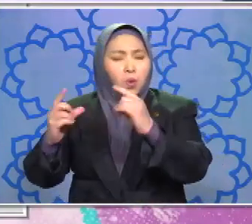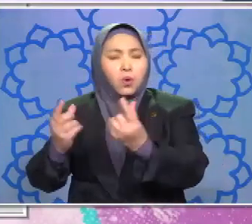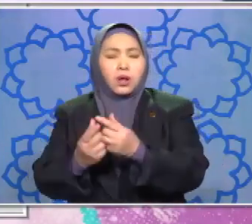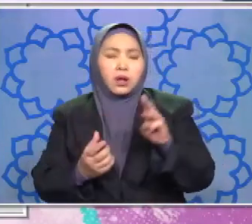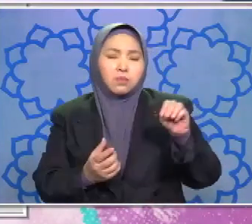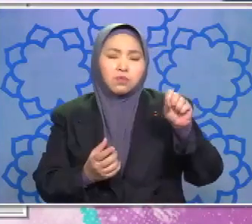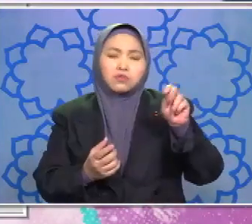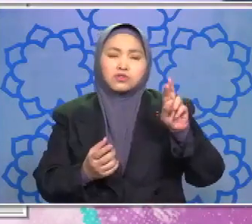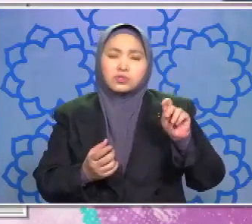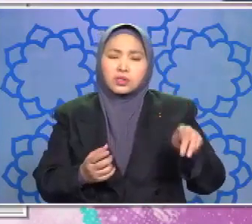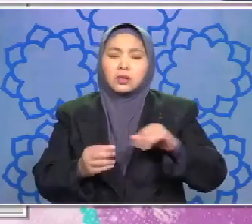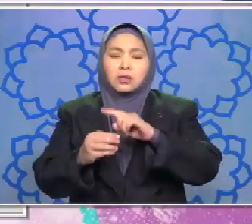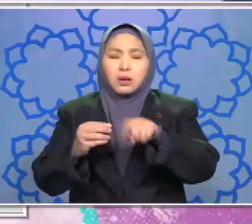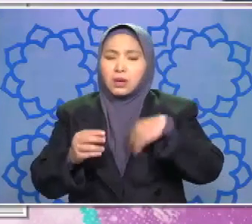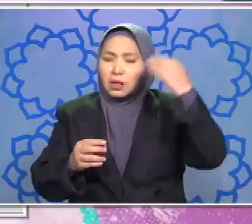كُنْتُمْ لَا